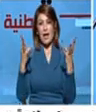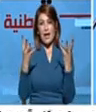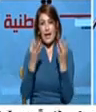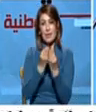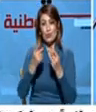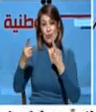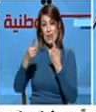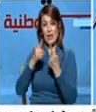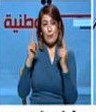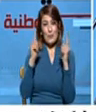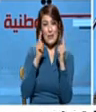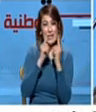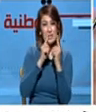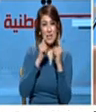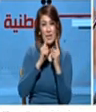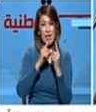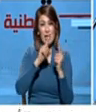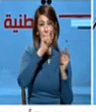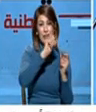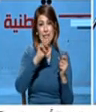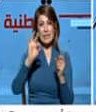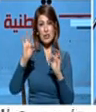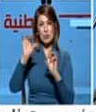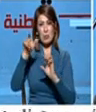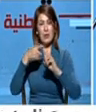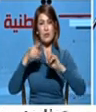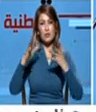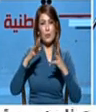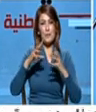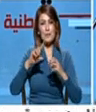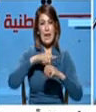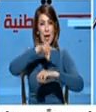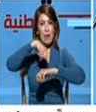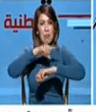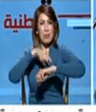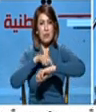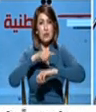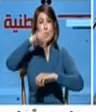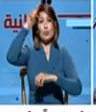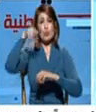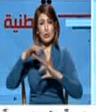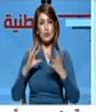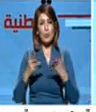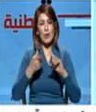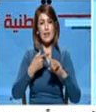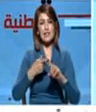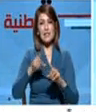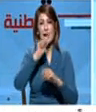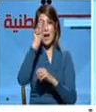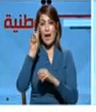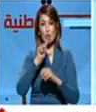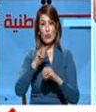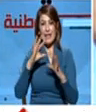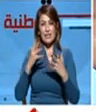يقول انه باستعمال المؤسسه الالكترونيه نجم العمليه حتى يمكن ان ثمانيه واربعين يعني مع المطلوب هو السؤال اللي اللي كنت فيما يخص